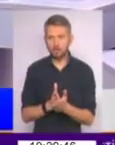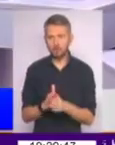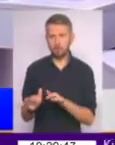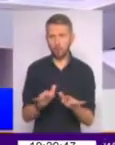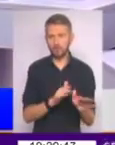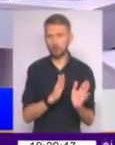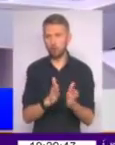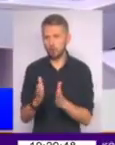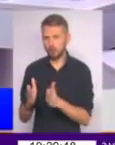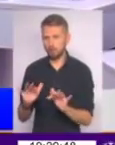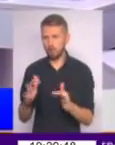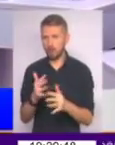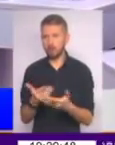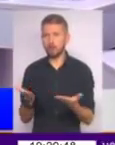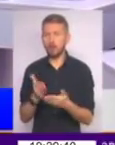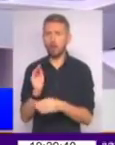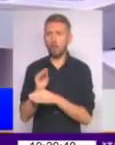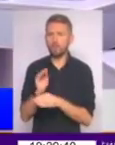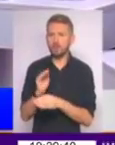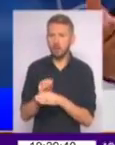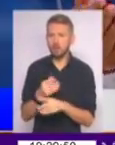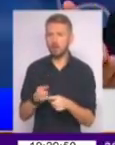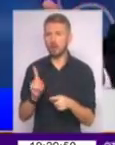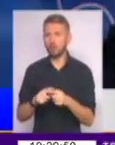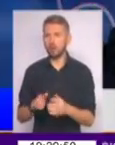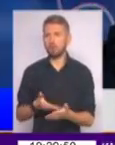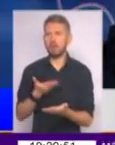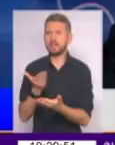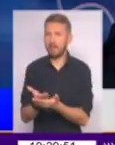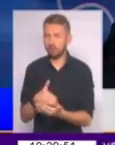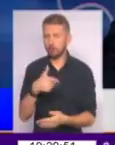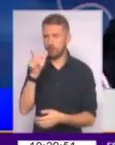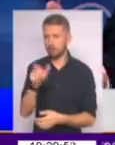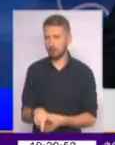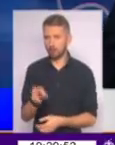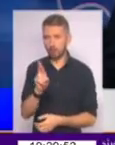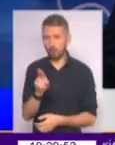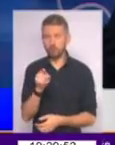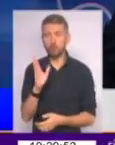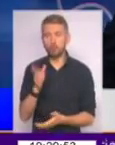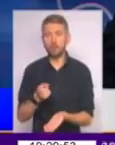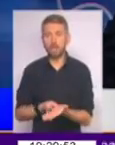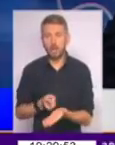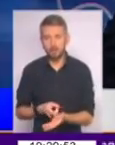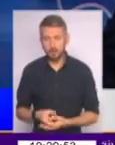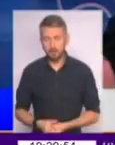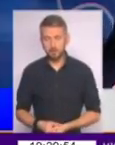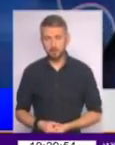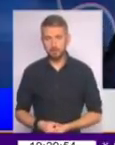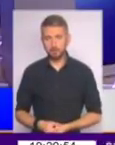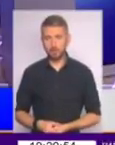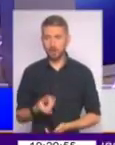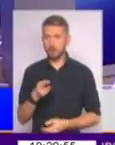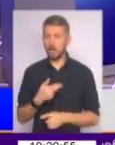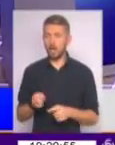который в самом деле, обвинение, которое предъявлено господину Януковичу, оно будет доказано. Для